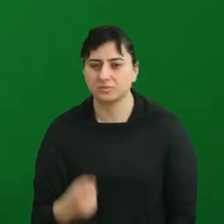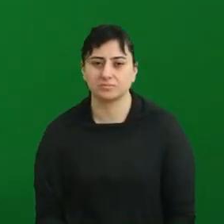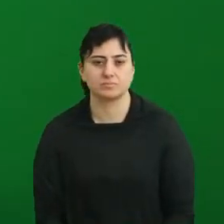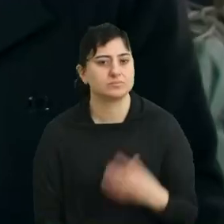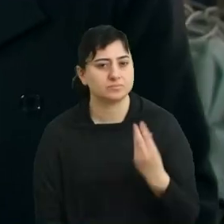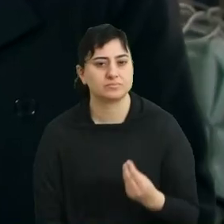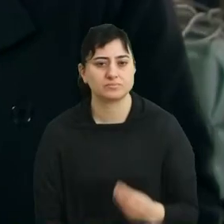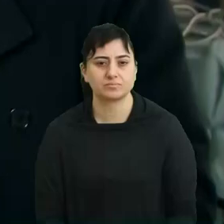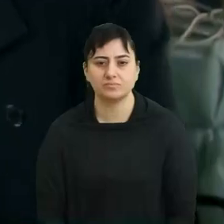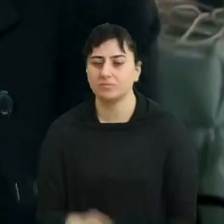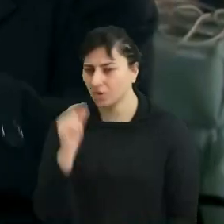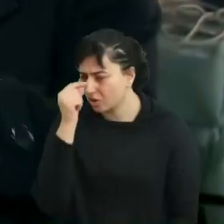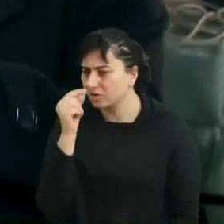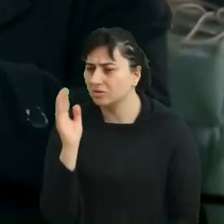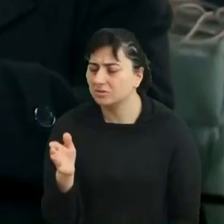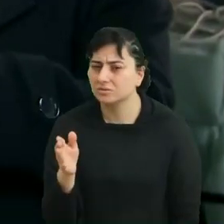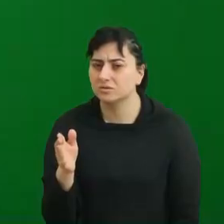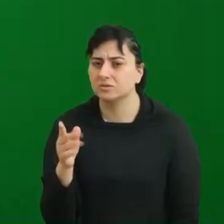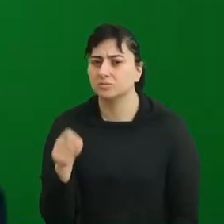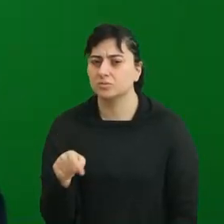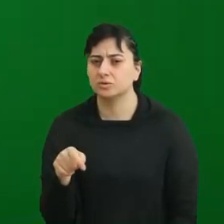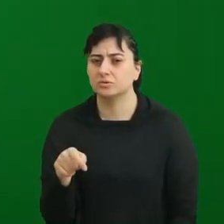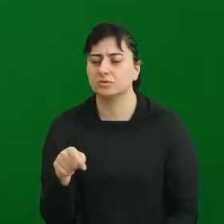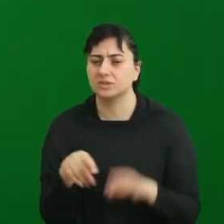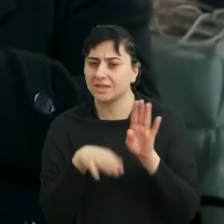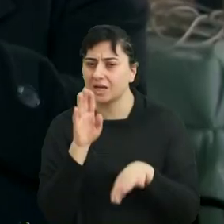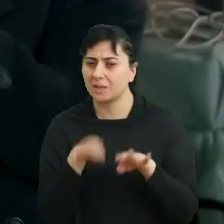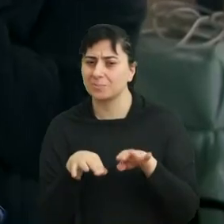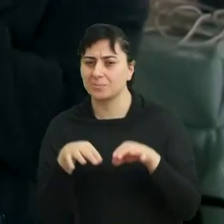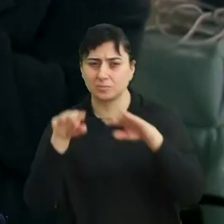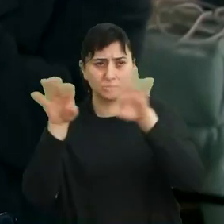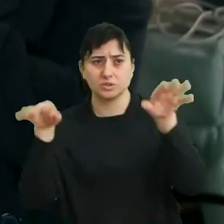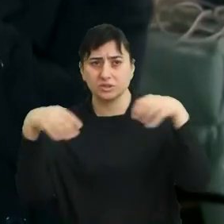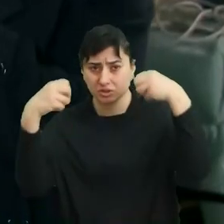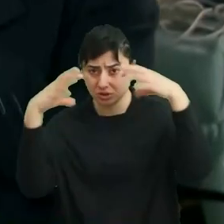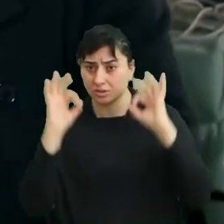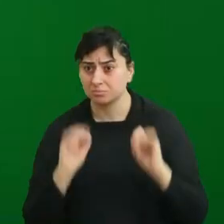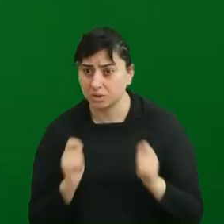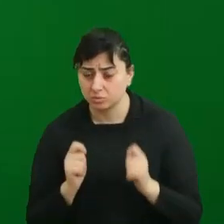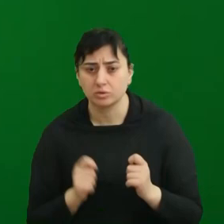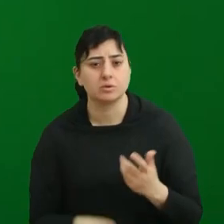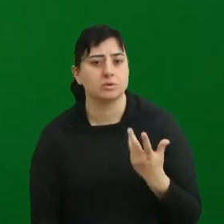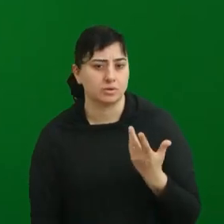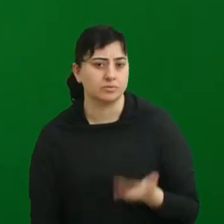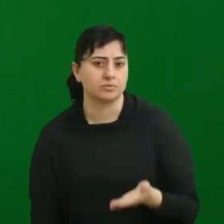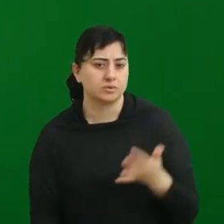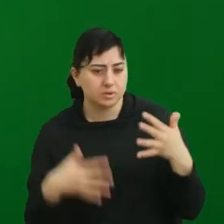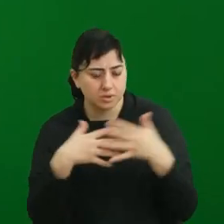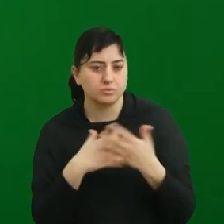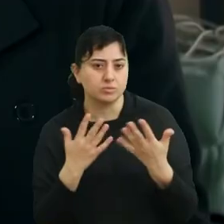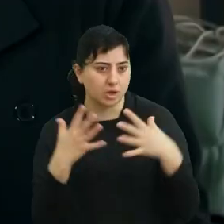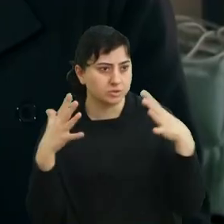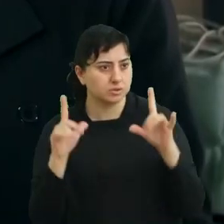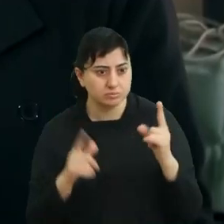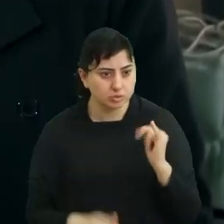Buyurun. Kolay gelsin. Bu reklam çekimi sırasında bütün bu ışıklar yanacak mı? Evet. Karanlıkta kalan bir yer